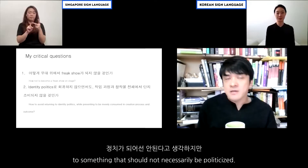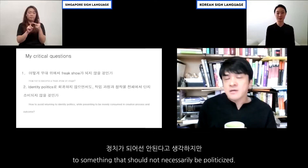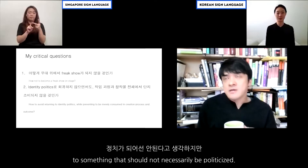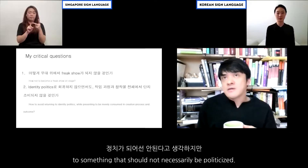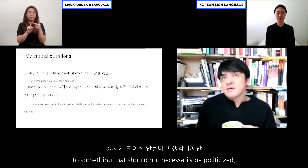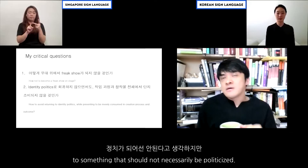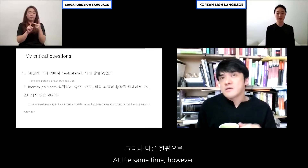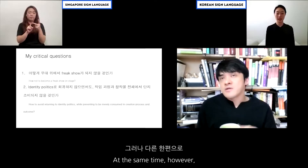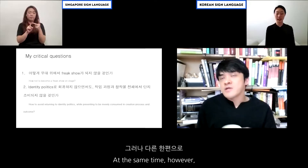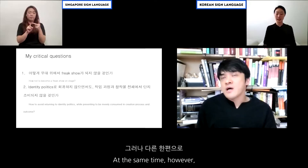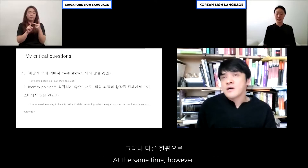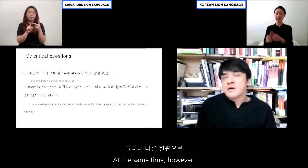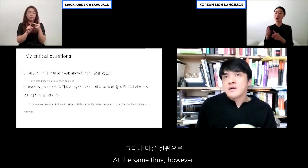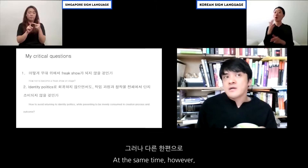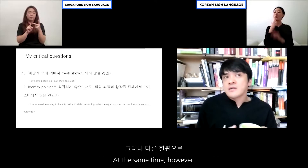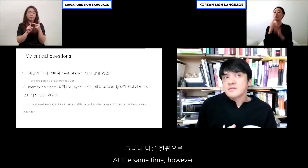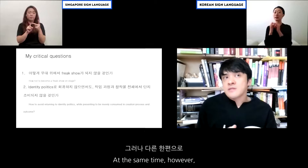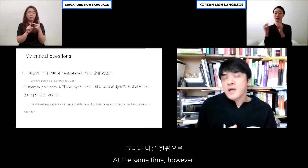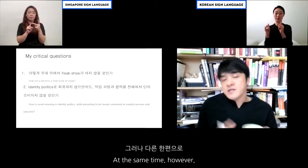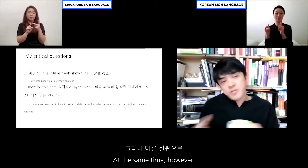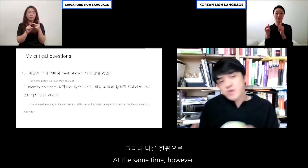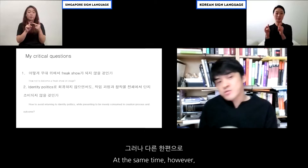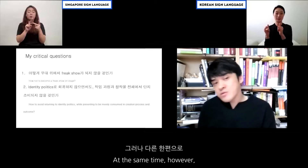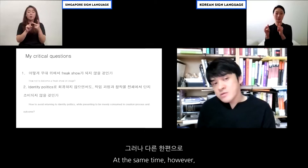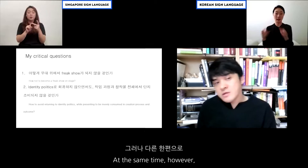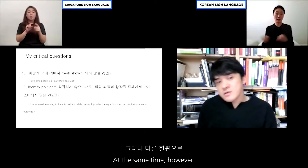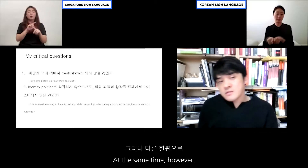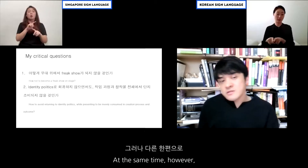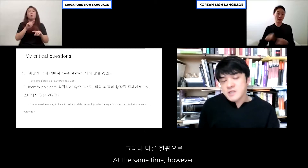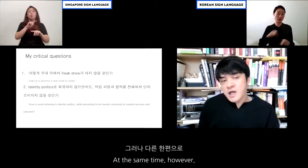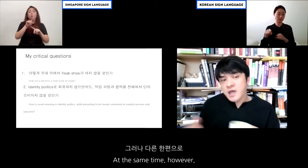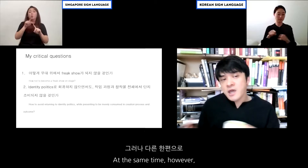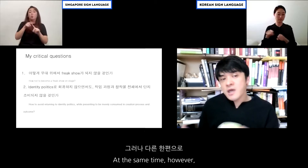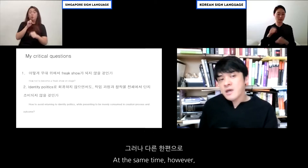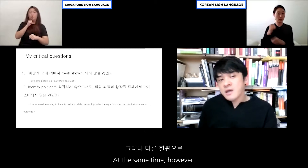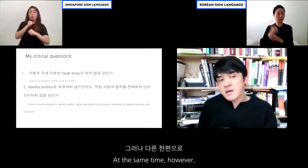생각하지만 그러나 다른 한편으로